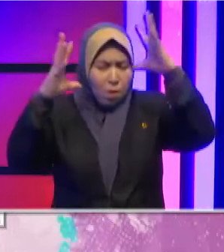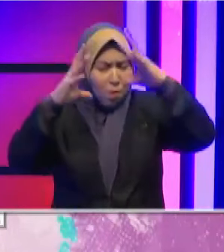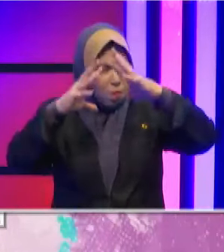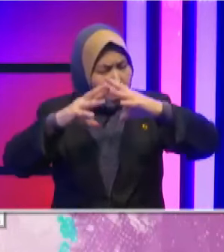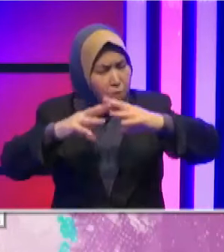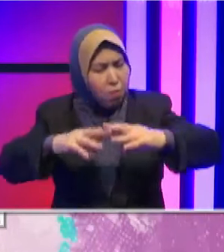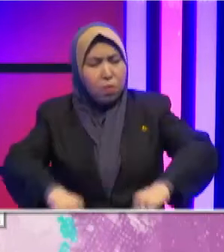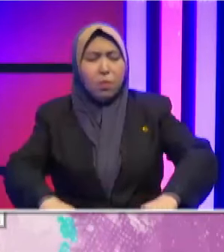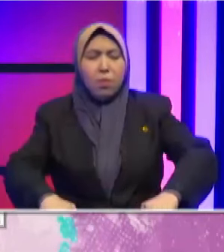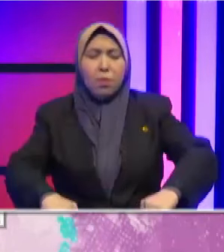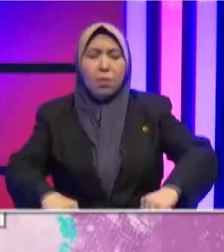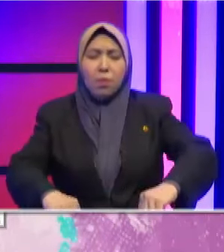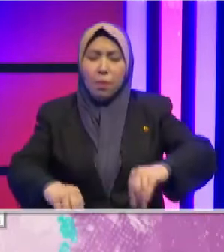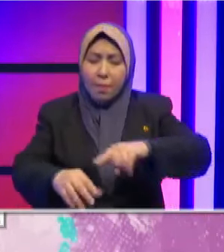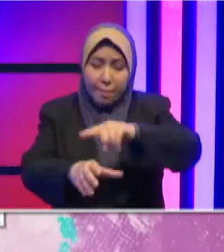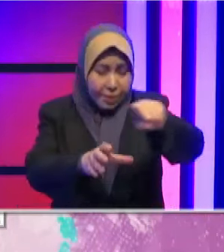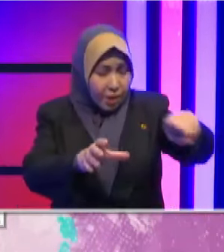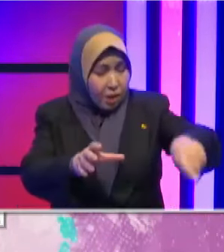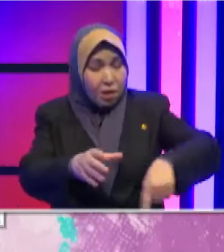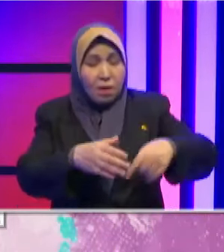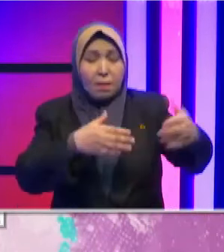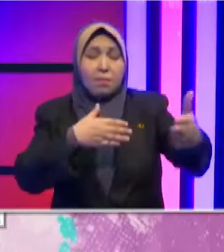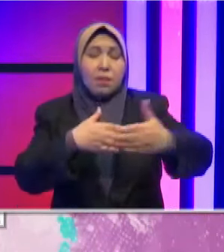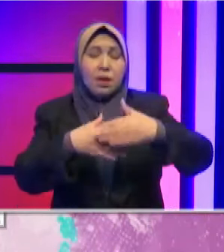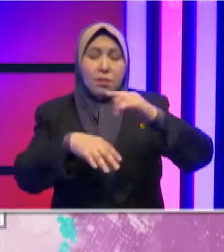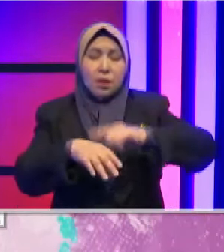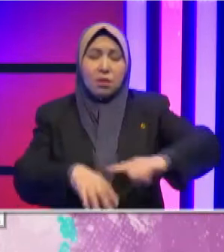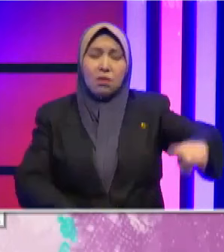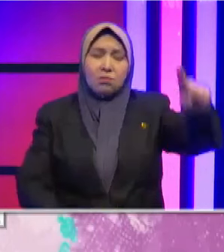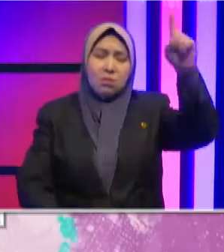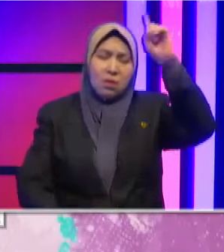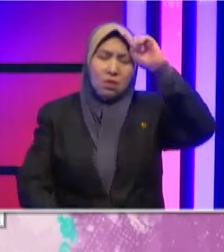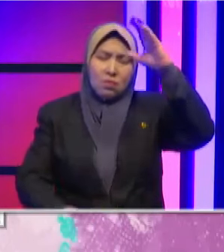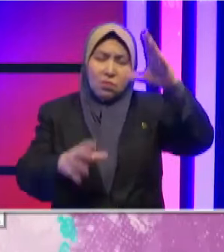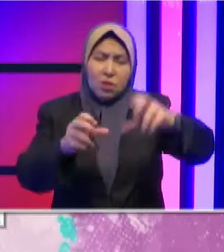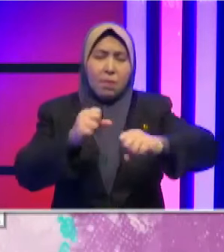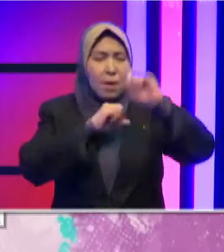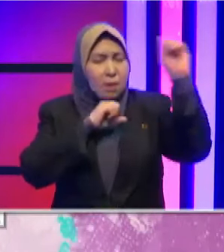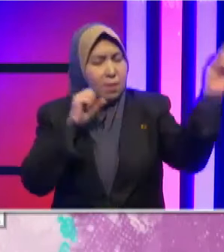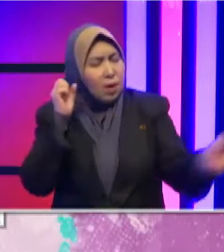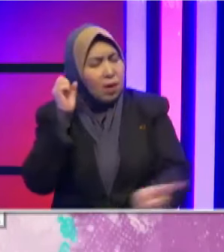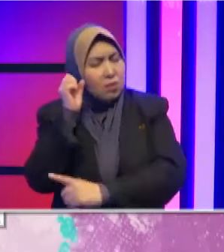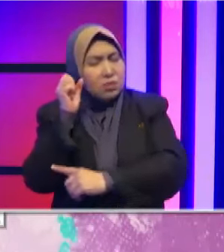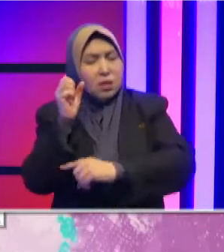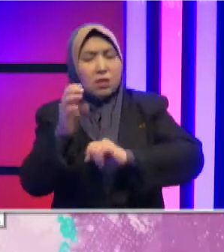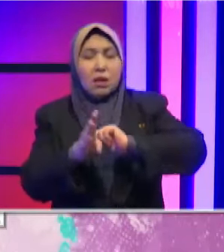Aan nah Um lah yauw